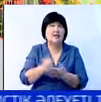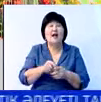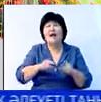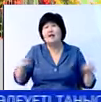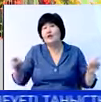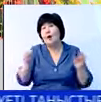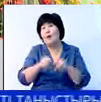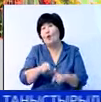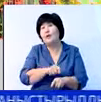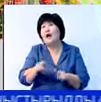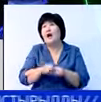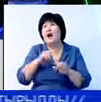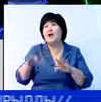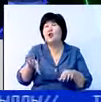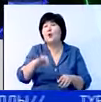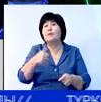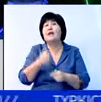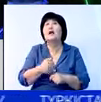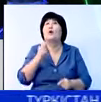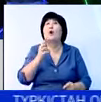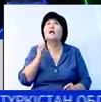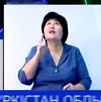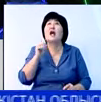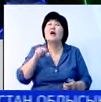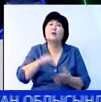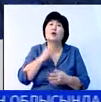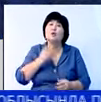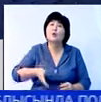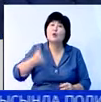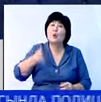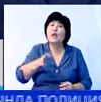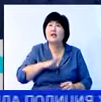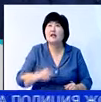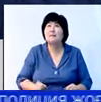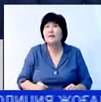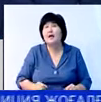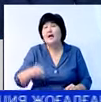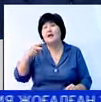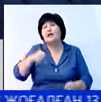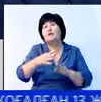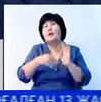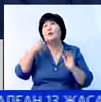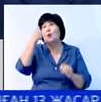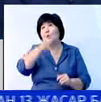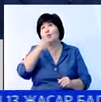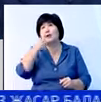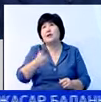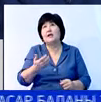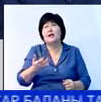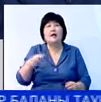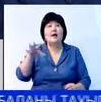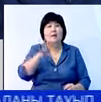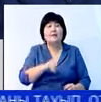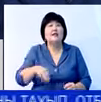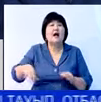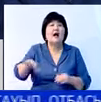10 метр. Айтулы шараға облыс әкімі Қуанышбек Сқақов қатысып сөз сөйледі. 2019 жылдың еліміз үшін де,